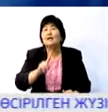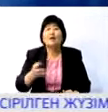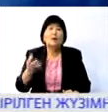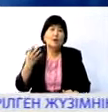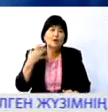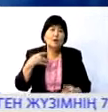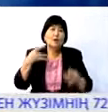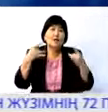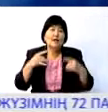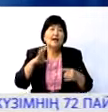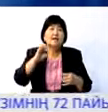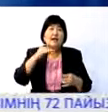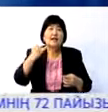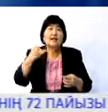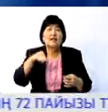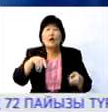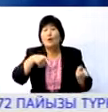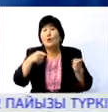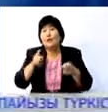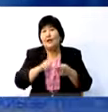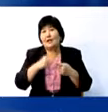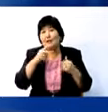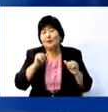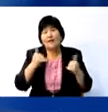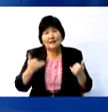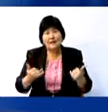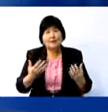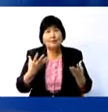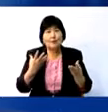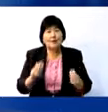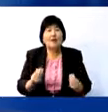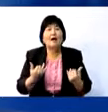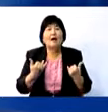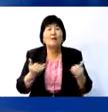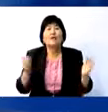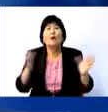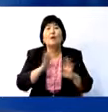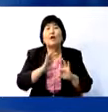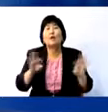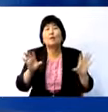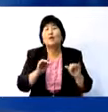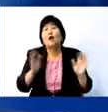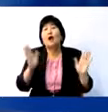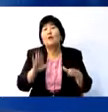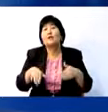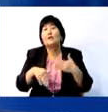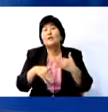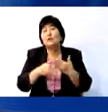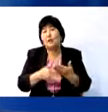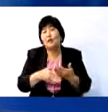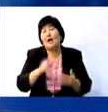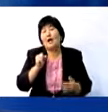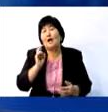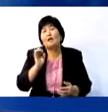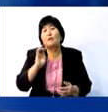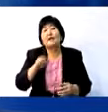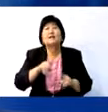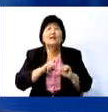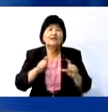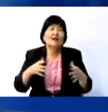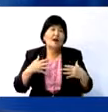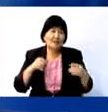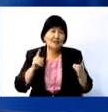Қызылорда телеарнасының сайтына өту арқылы көре аласыздар. Ал қазір бүгінгі күнге арналған ауа райы болжамы, ауа райы дерегінің демеушісі Арбат кешені.